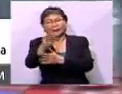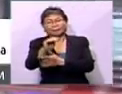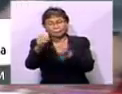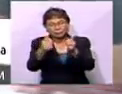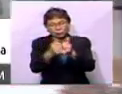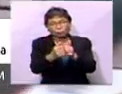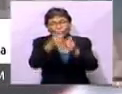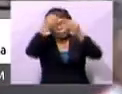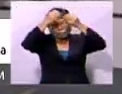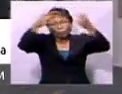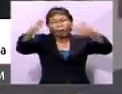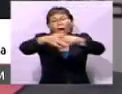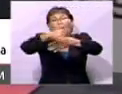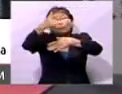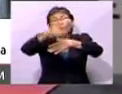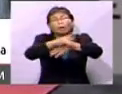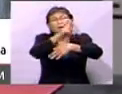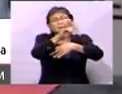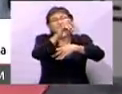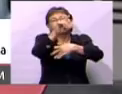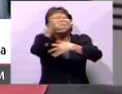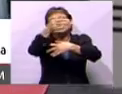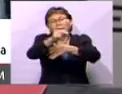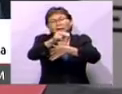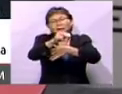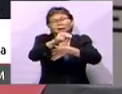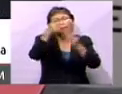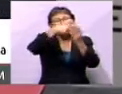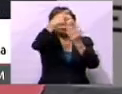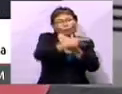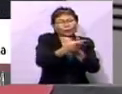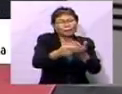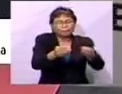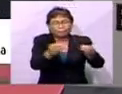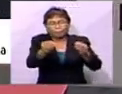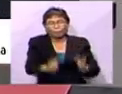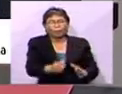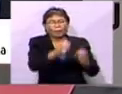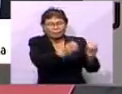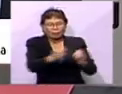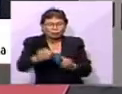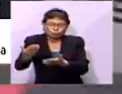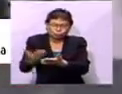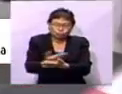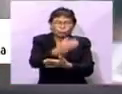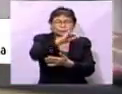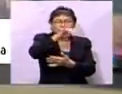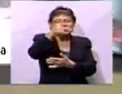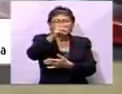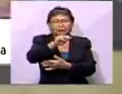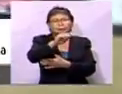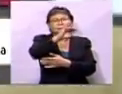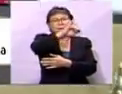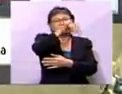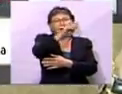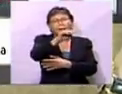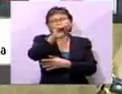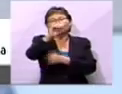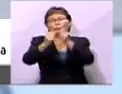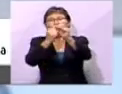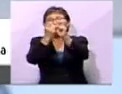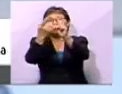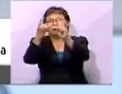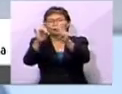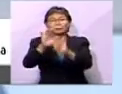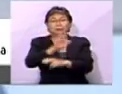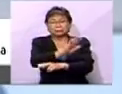dengan pengumuman awal Titan Event Management Team selaku penganjur baru JM 2018.